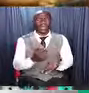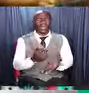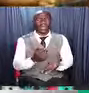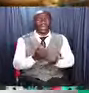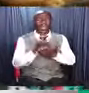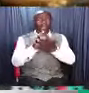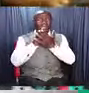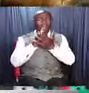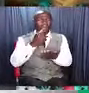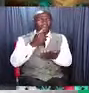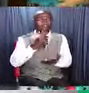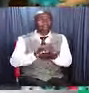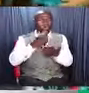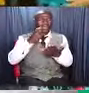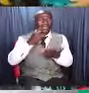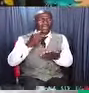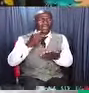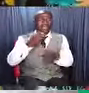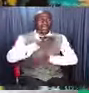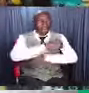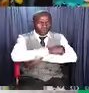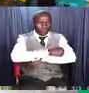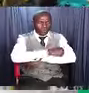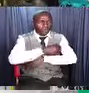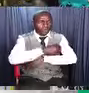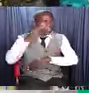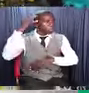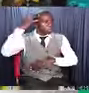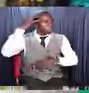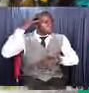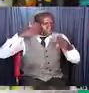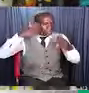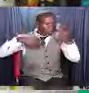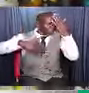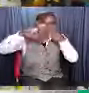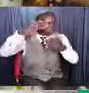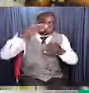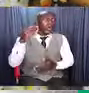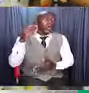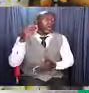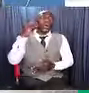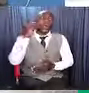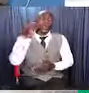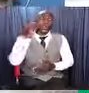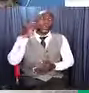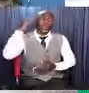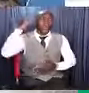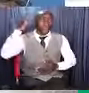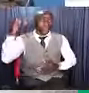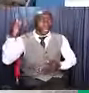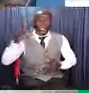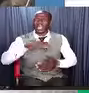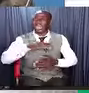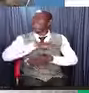Madaraka, vyeo, makazi wanayotaka, biashara wanazotaka, Bwana watimizie. Wamekubali kukaa kukutumikia wewe